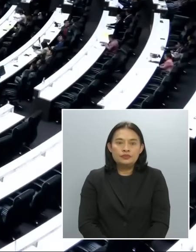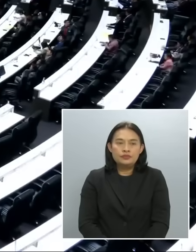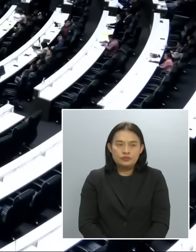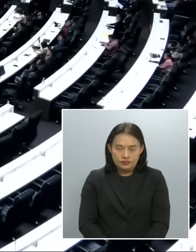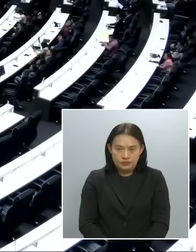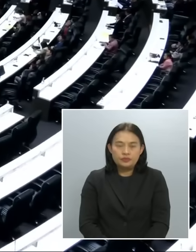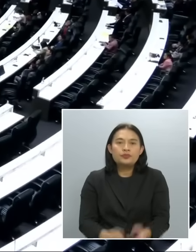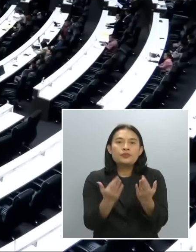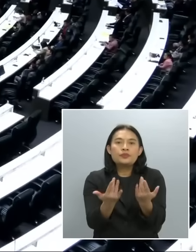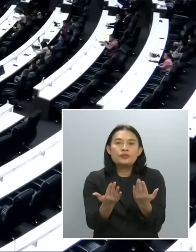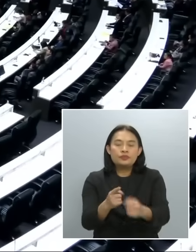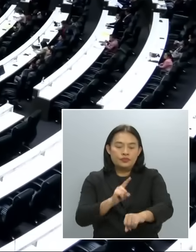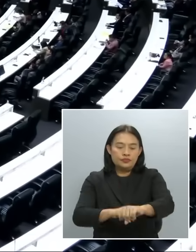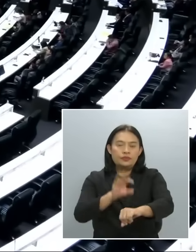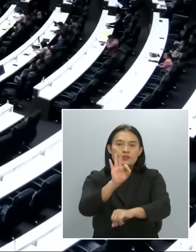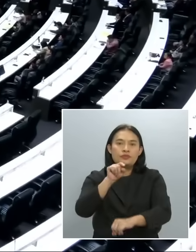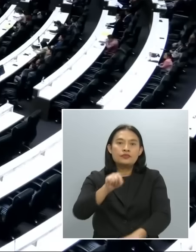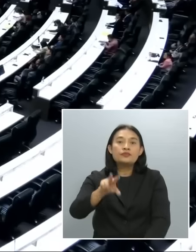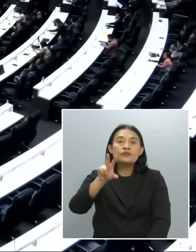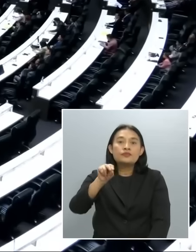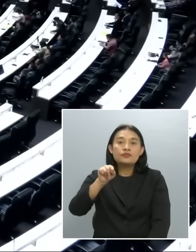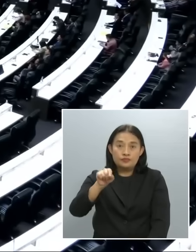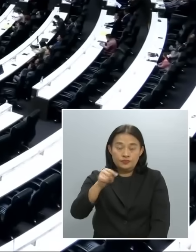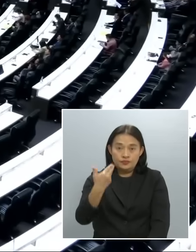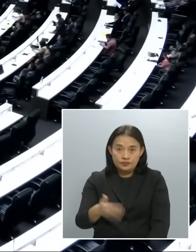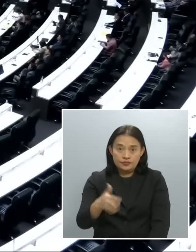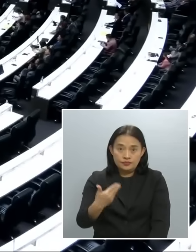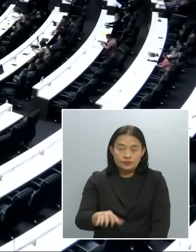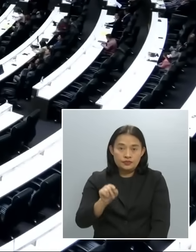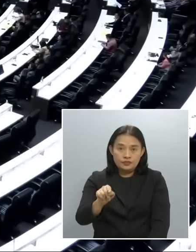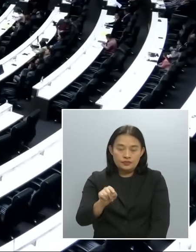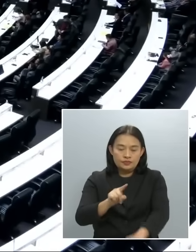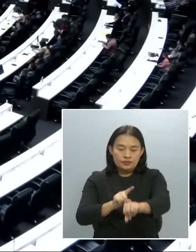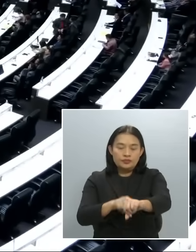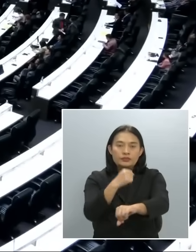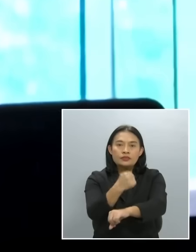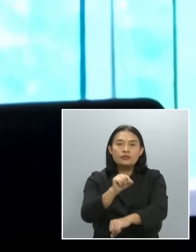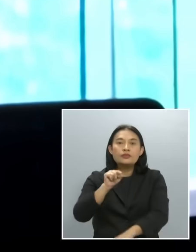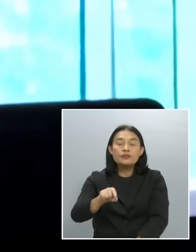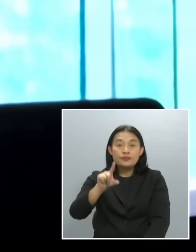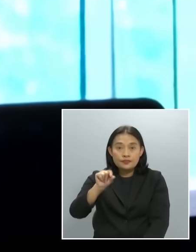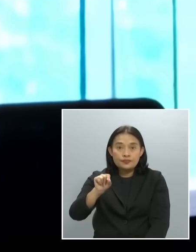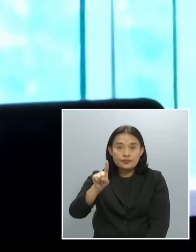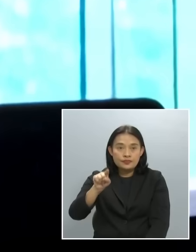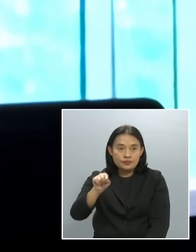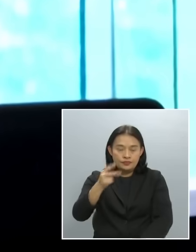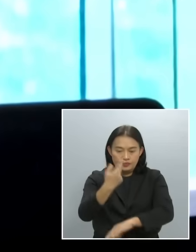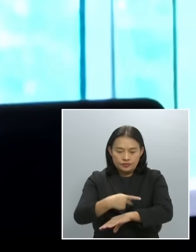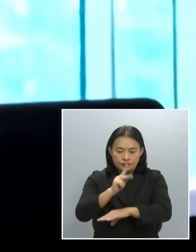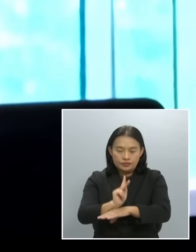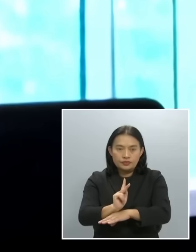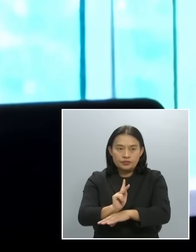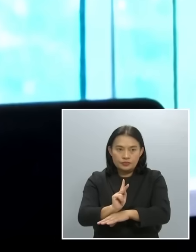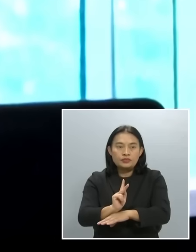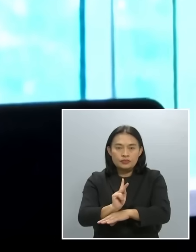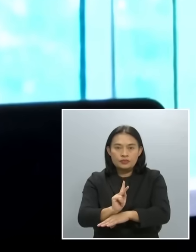ก็รอกันตั้งแต่ 9โมงครึ่งนะคะจนที่สุดเวลา10:21นค่ะท่านประธานวันนอก็แจ้งว่า